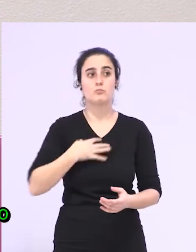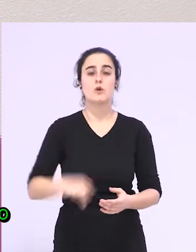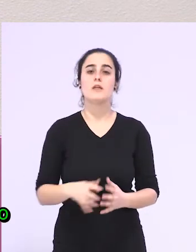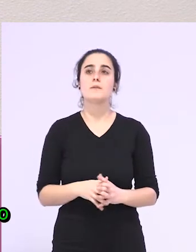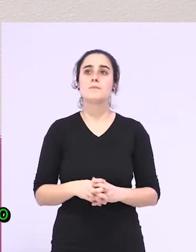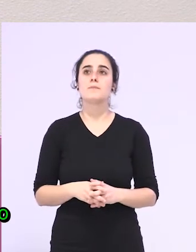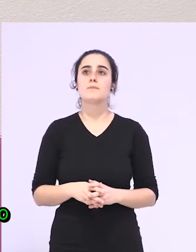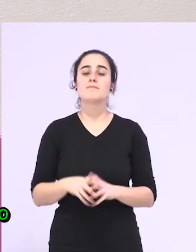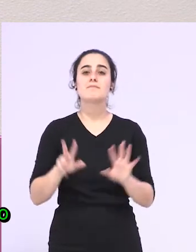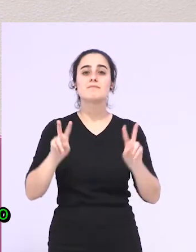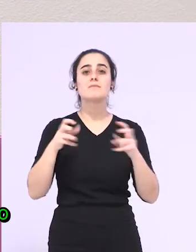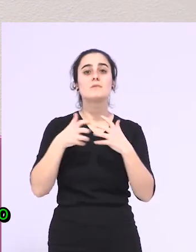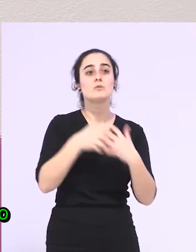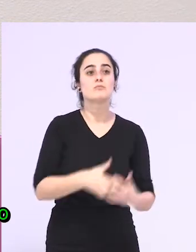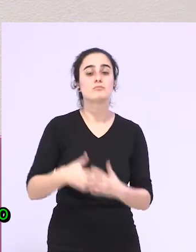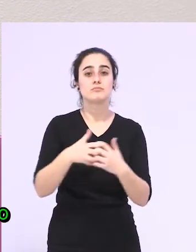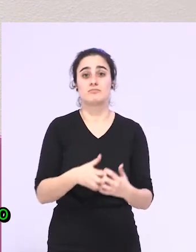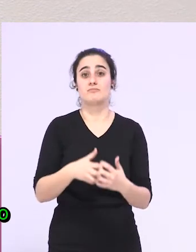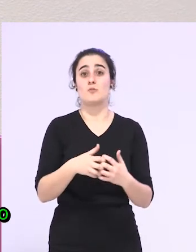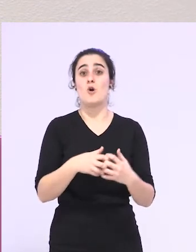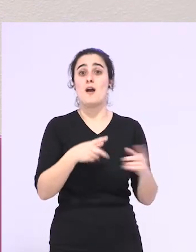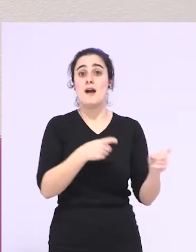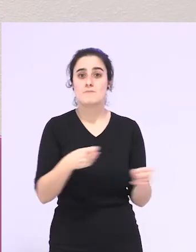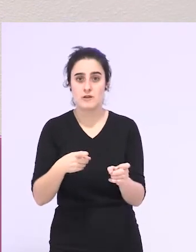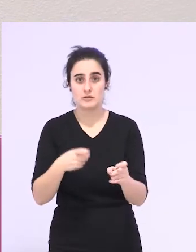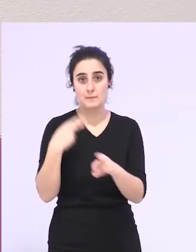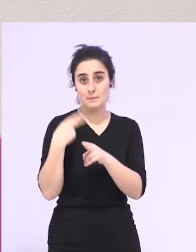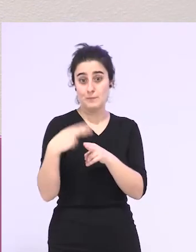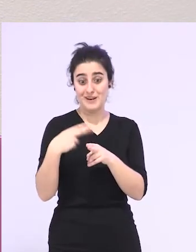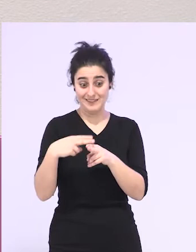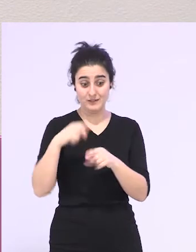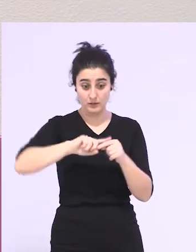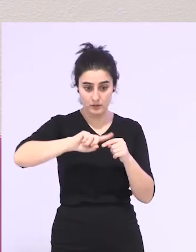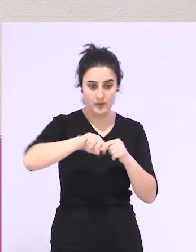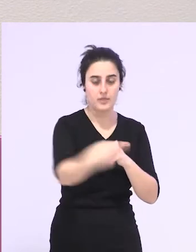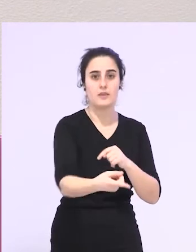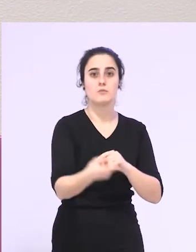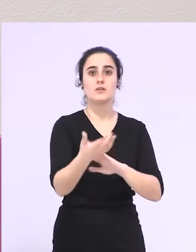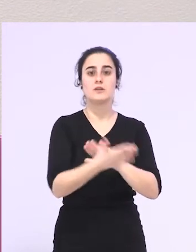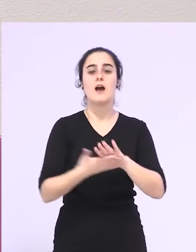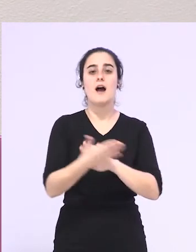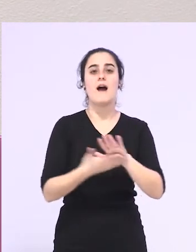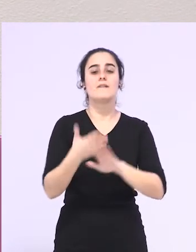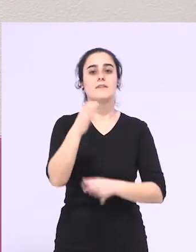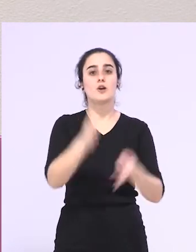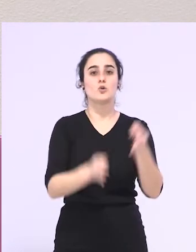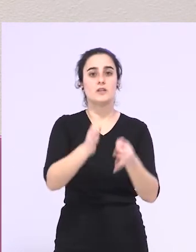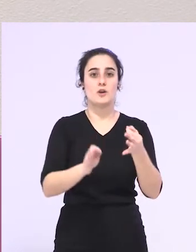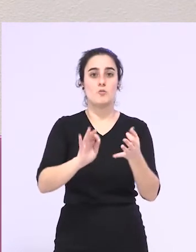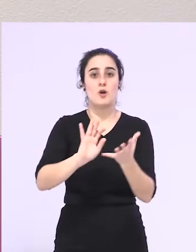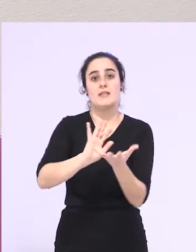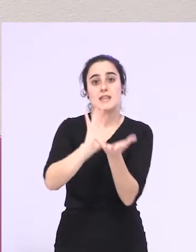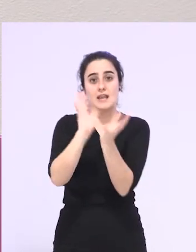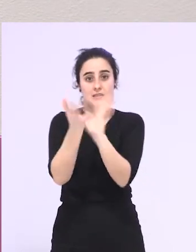gatazka armatu eta politikoen ondorengo osatze prozesuetan, askotan hitz egiten da justizia transizionalaz, ez? Eta esaten da nolabait justiziarri dauzkala